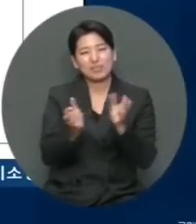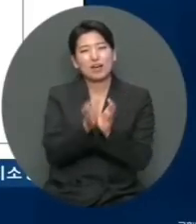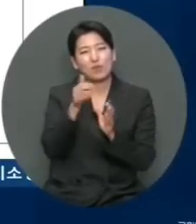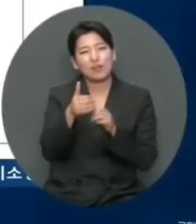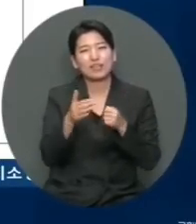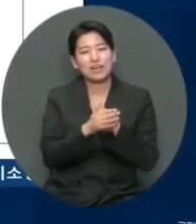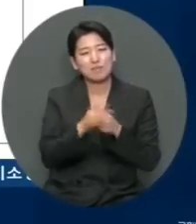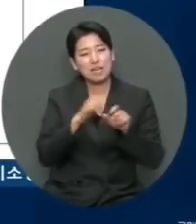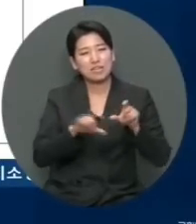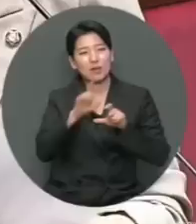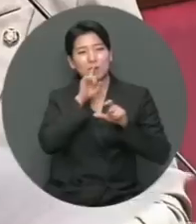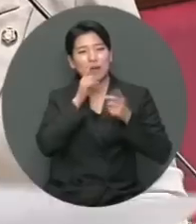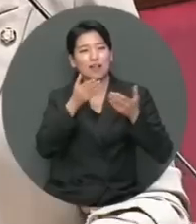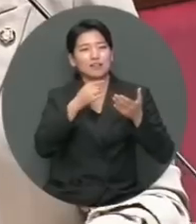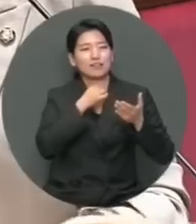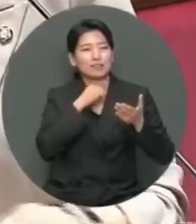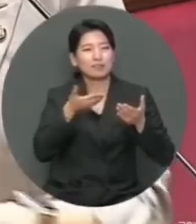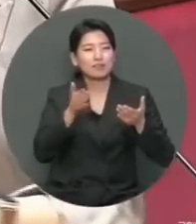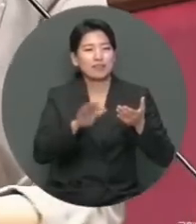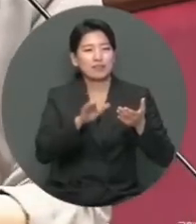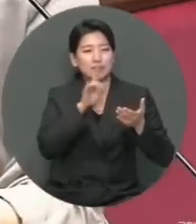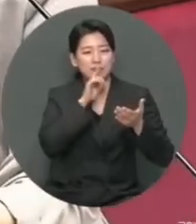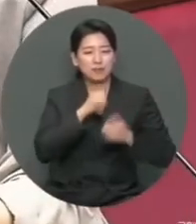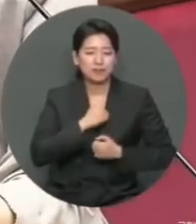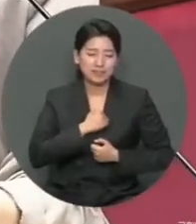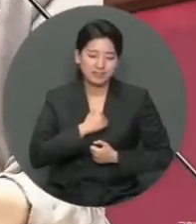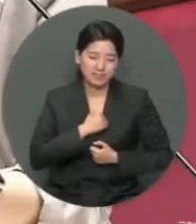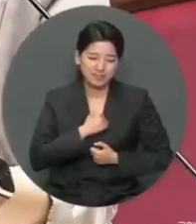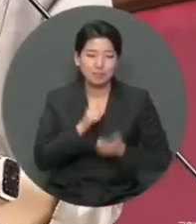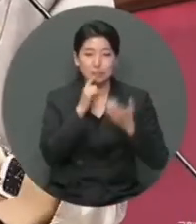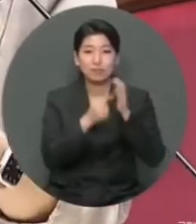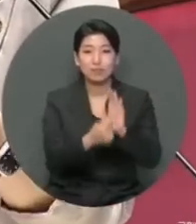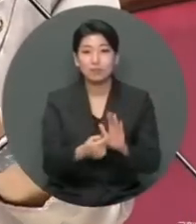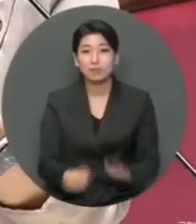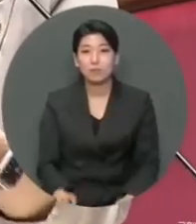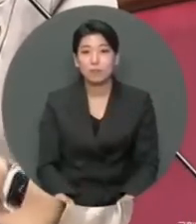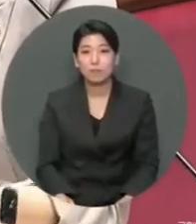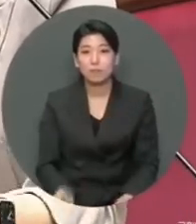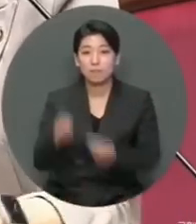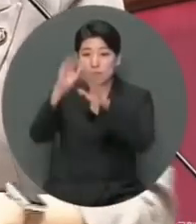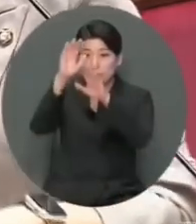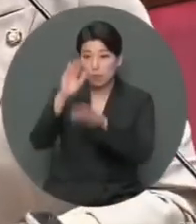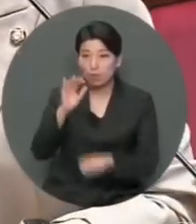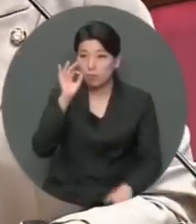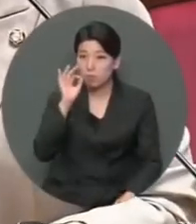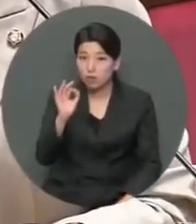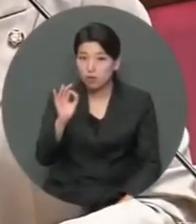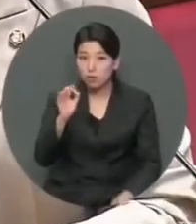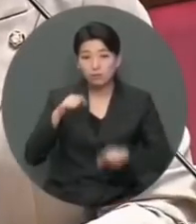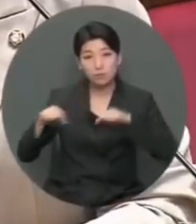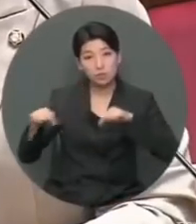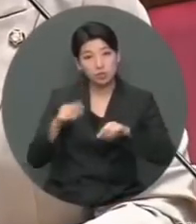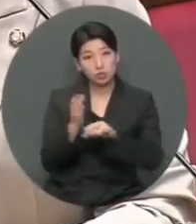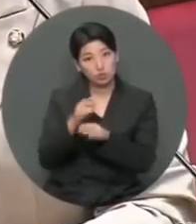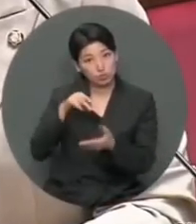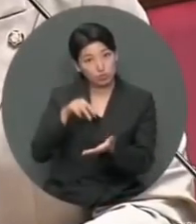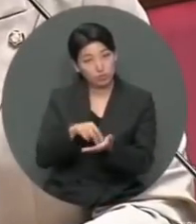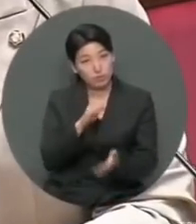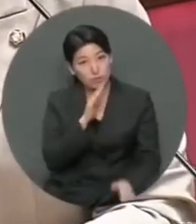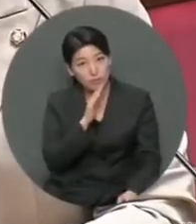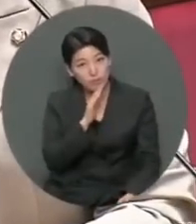감안해달라. 이런 말씀이었습니다. 어떻습니까? 그 정치 중립적인 발언이라고 볼수